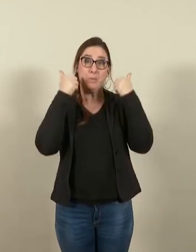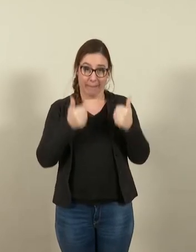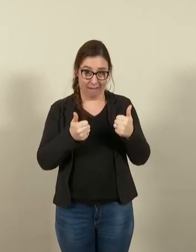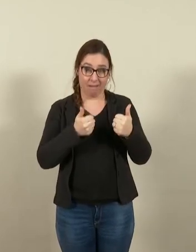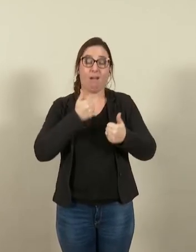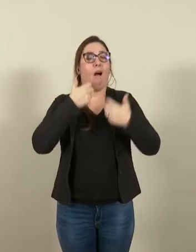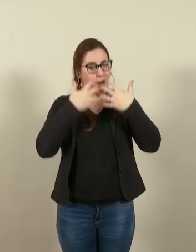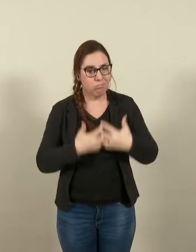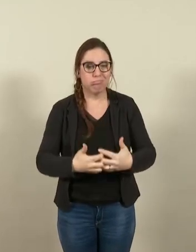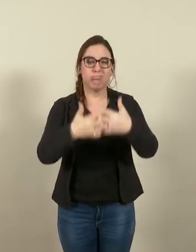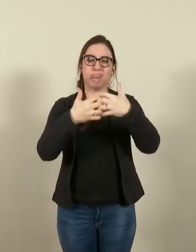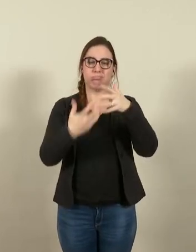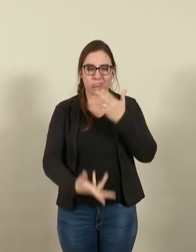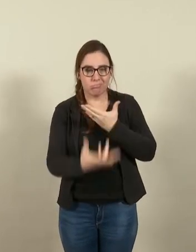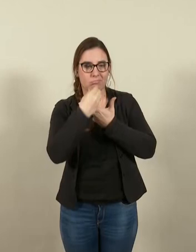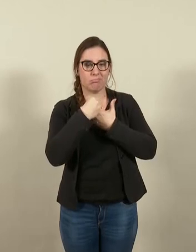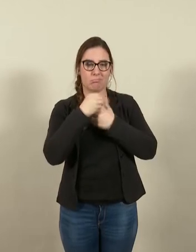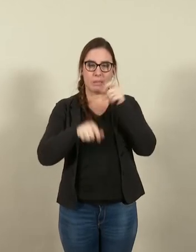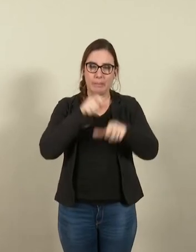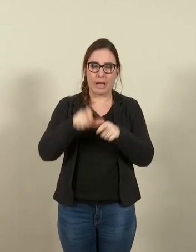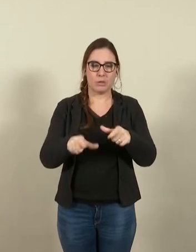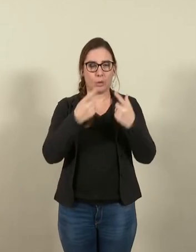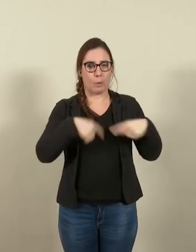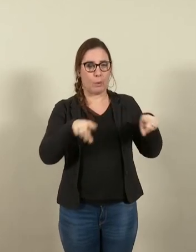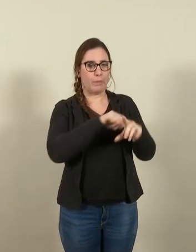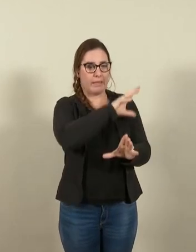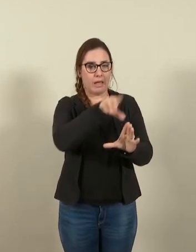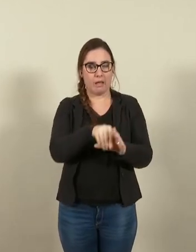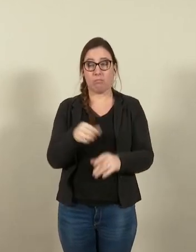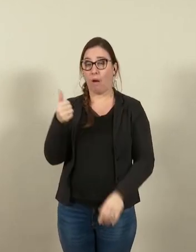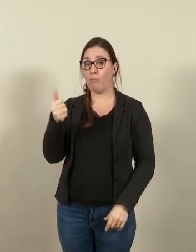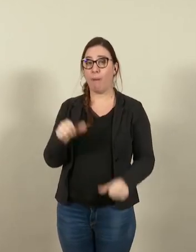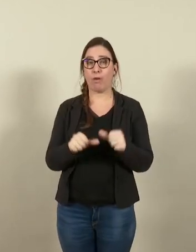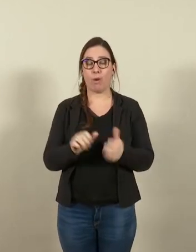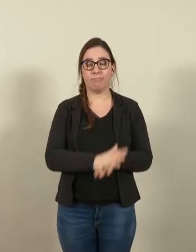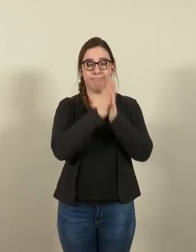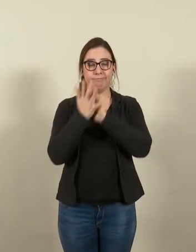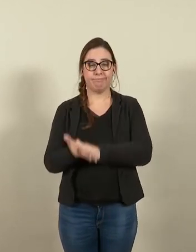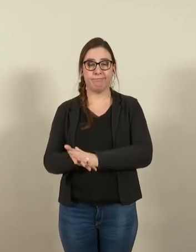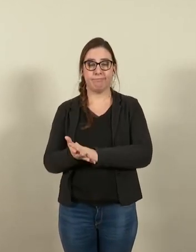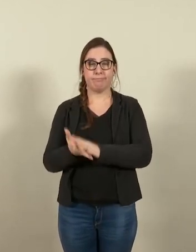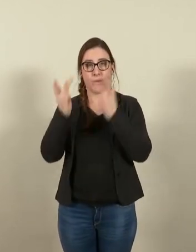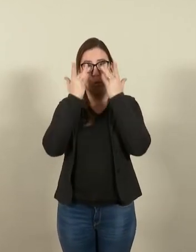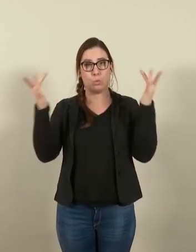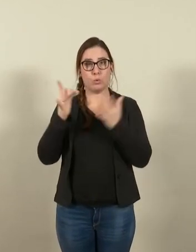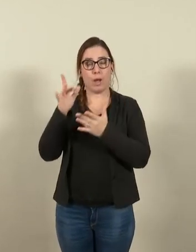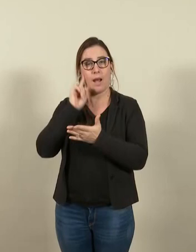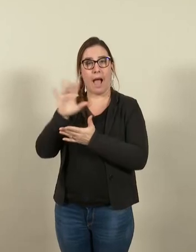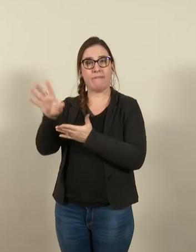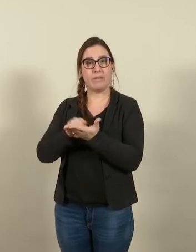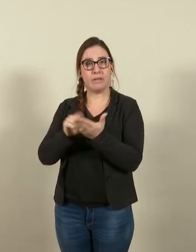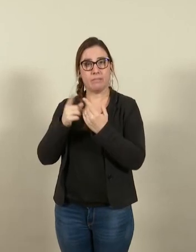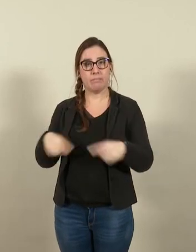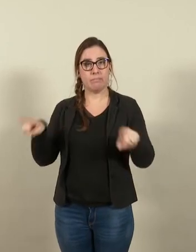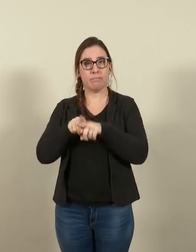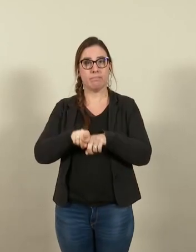permettait une vraie participation des personnes du comité vous le transformez à l'image du comité d'avis culturel afin de tout